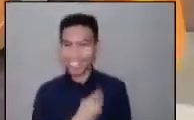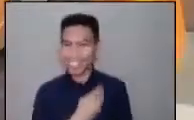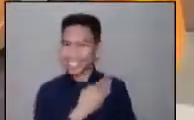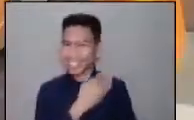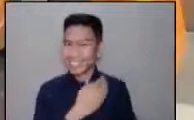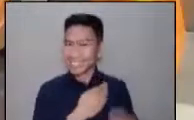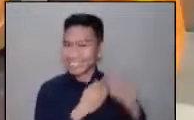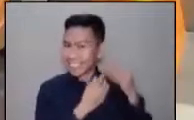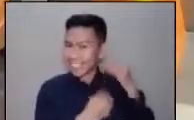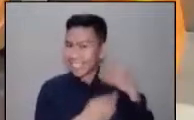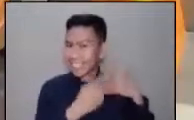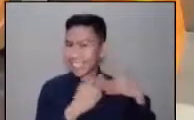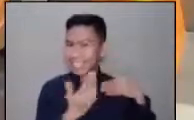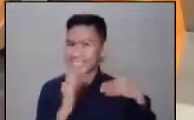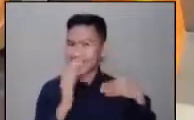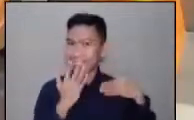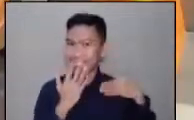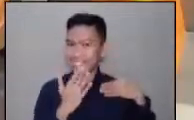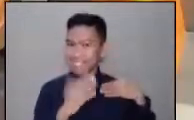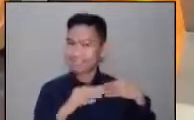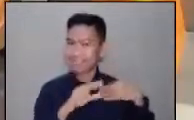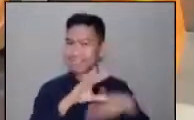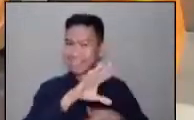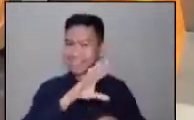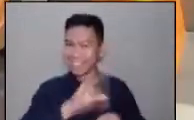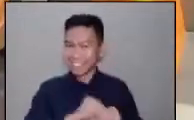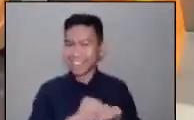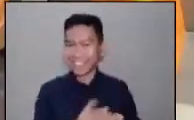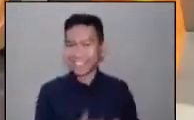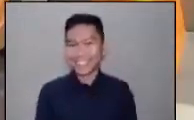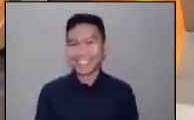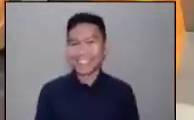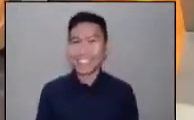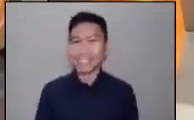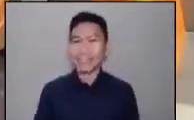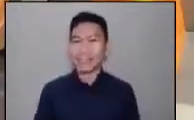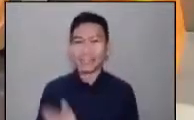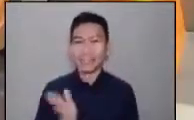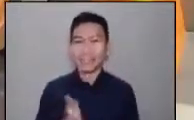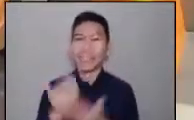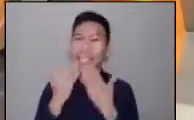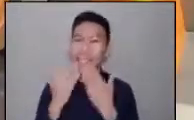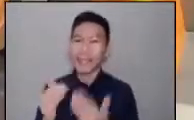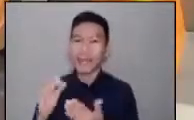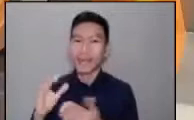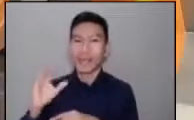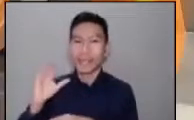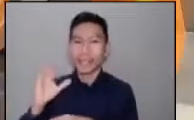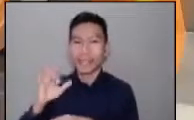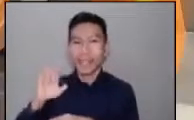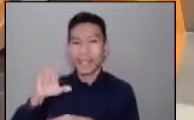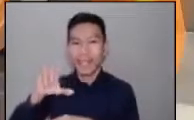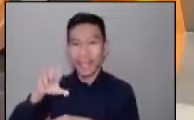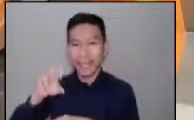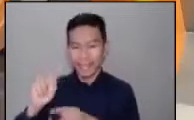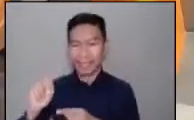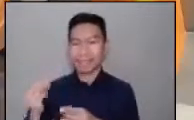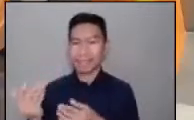Ganda, ganda ng pagka-color. Anyway, maraming salamat sa'yo, Charleen Ong, sa pagsama sa amin ngayong umaga dito sa